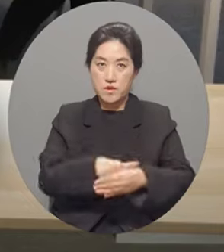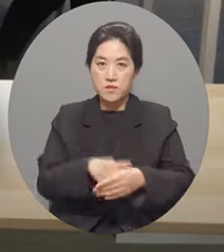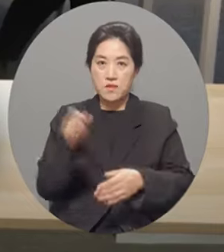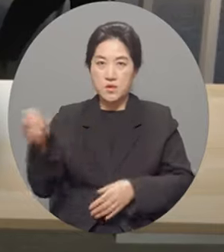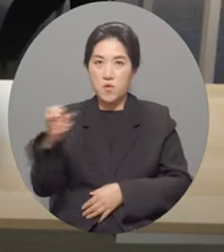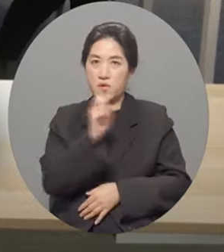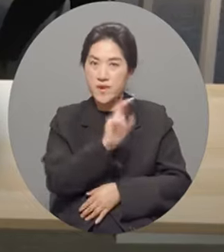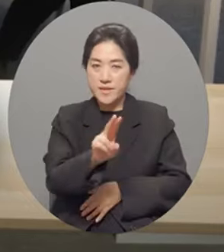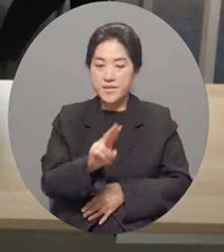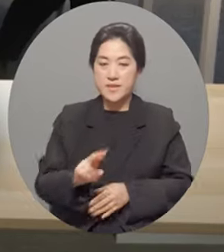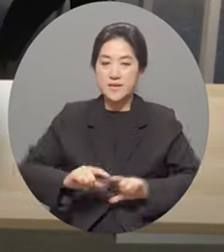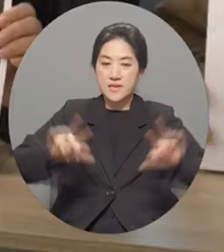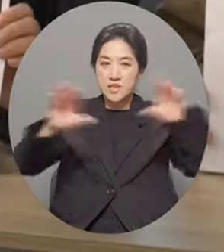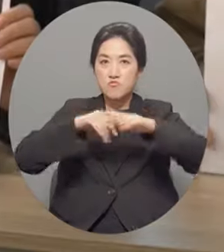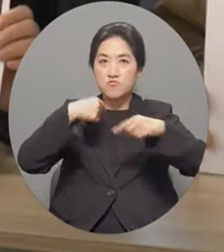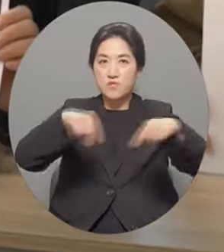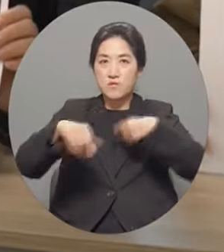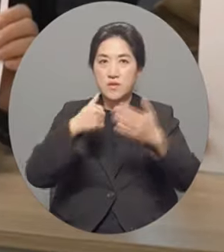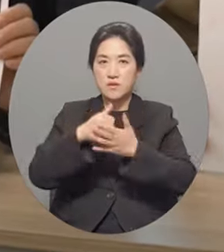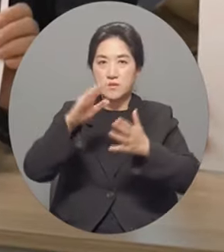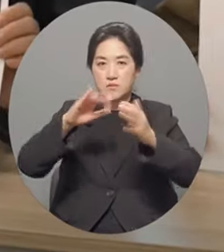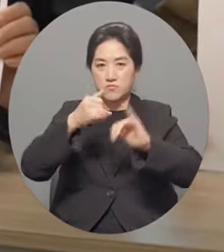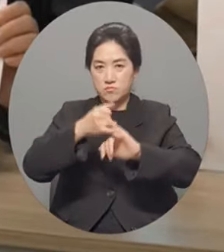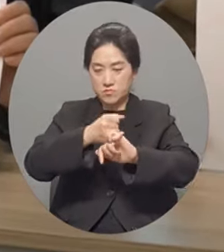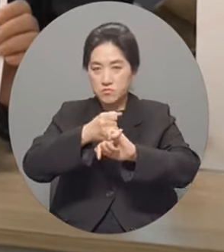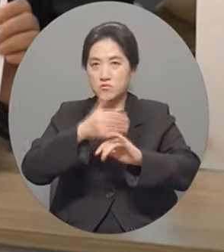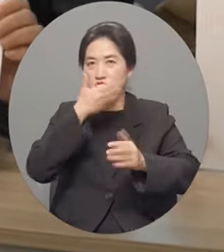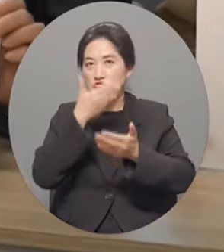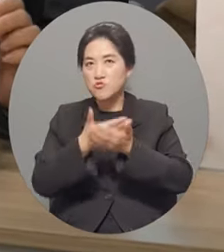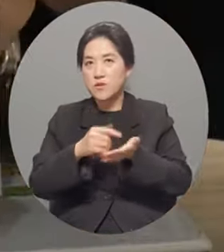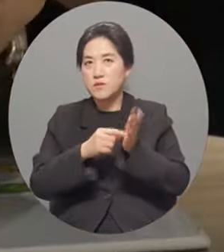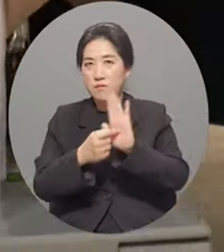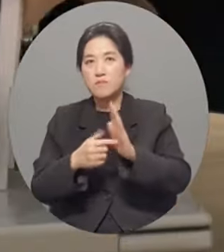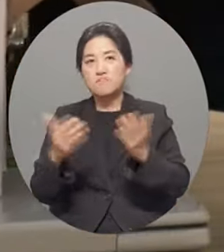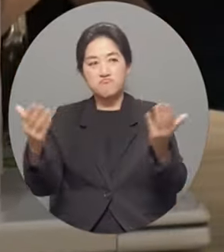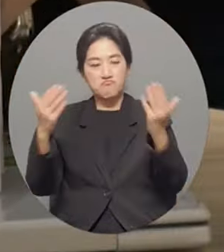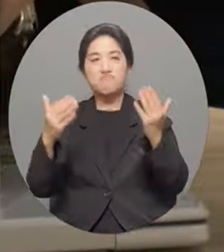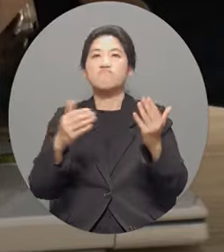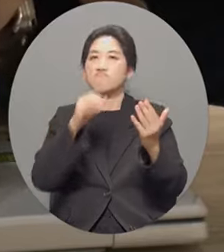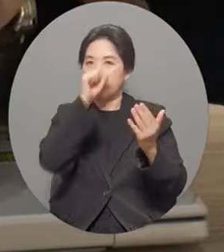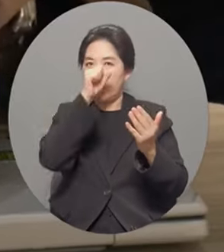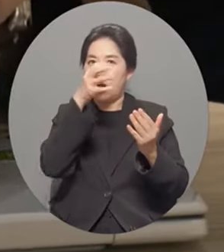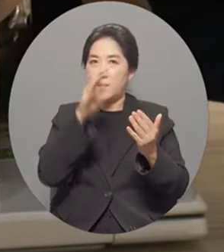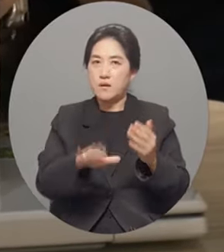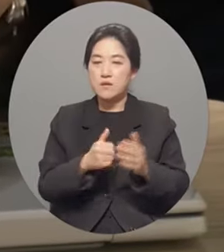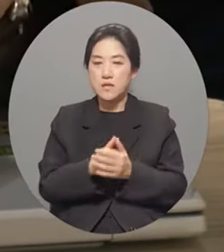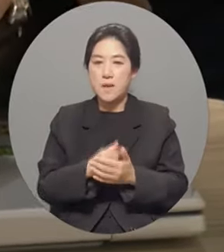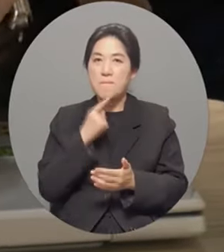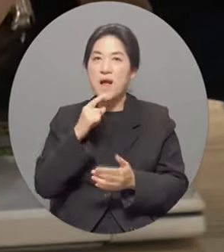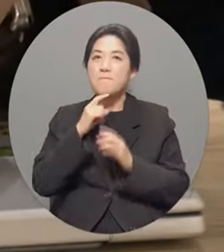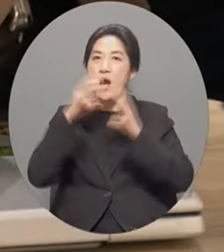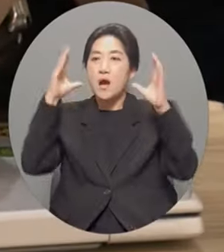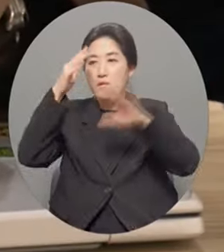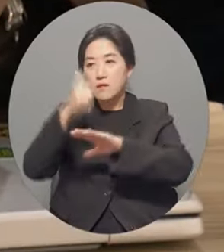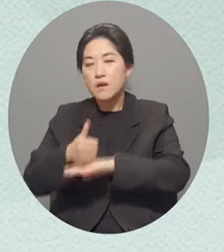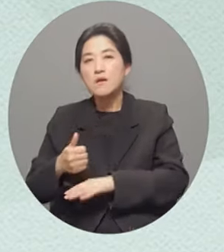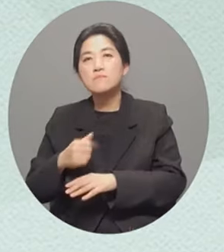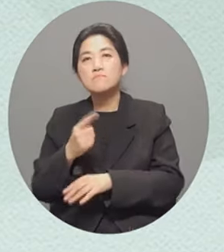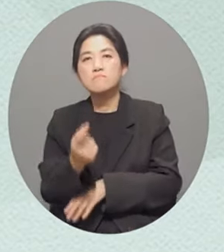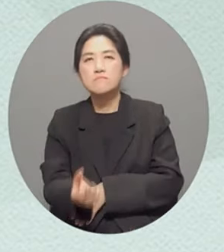정당들이 기후정책을 주요 공약으로 내세운 점은 대체로 긍정적으로 평가되지만 용두사미가 될 거란 우려도